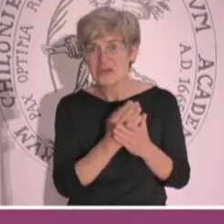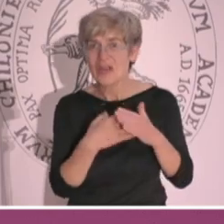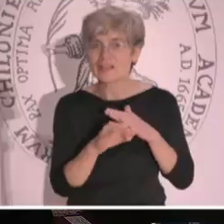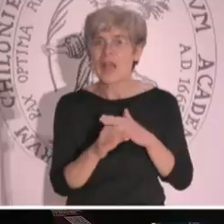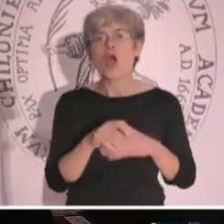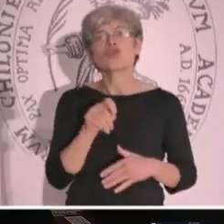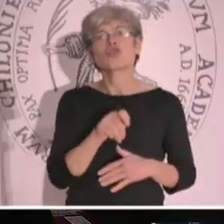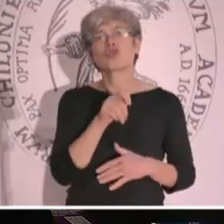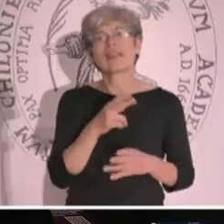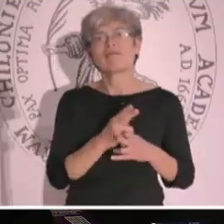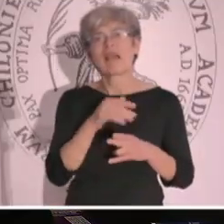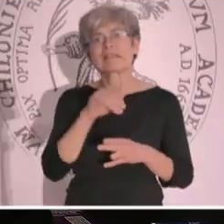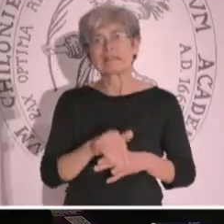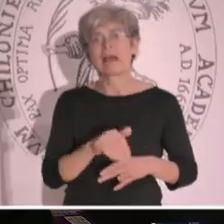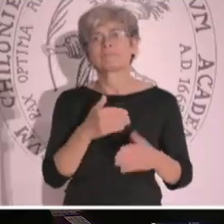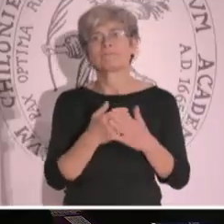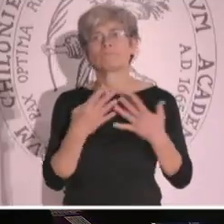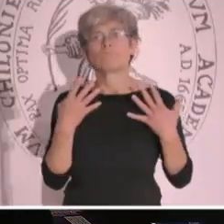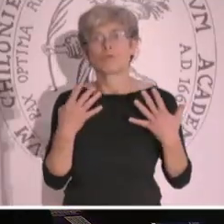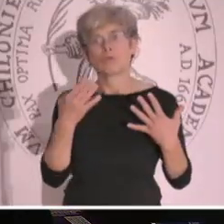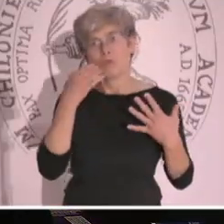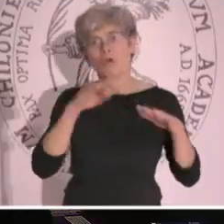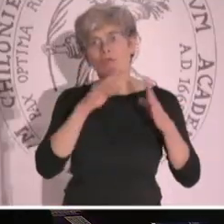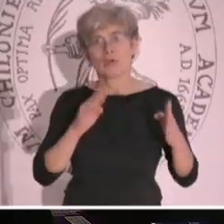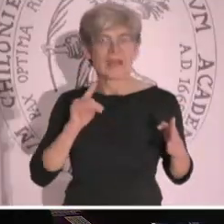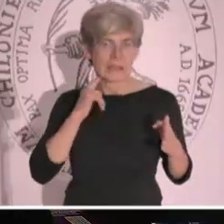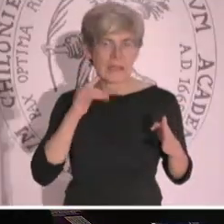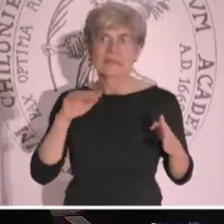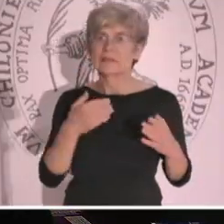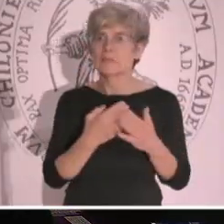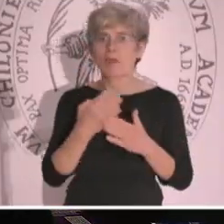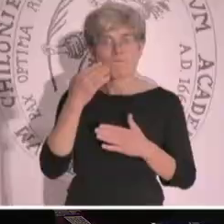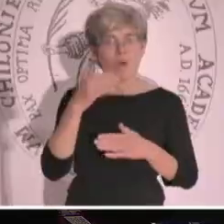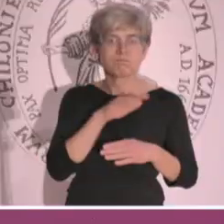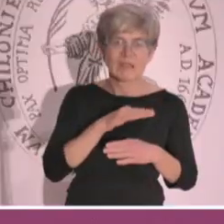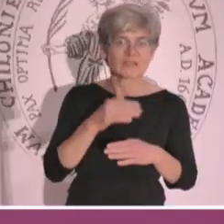Studentenwerk hat 9 Wohnheime hier in Kiel. Und hier bieten wir Wohnplätze und